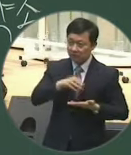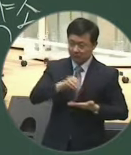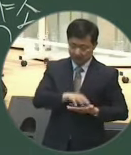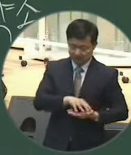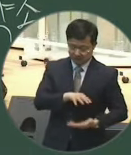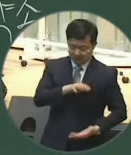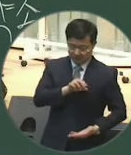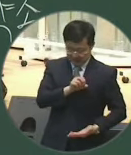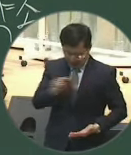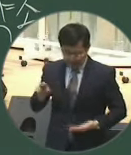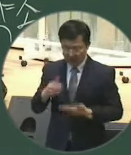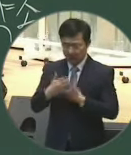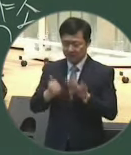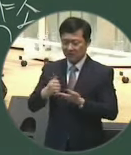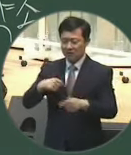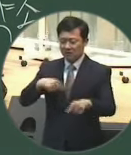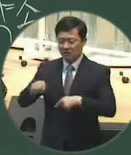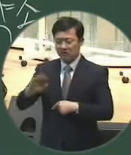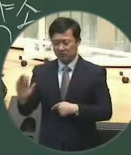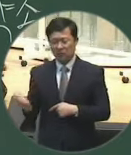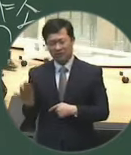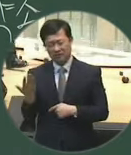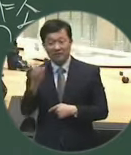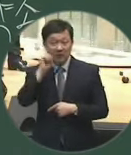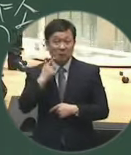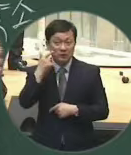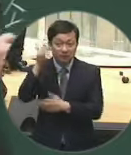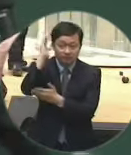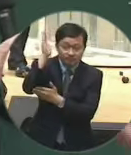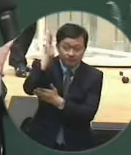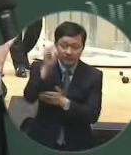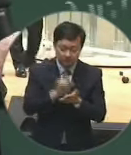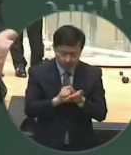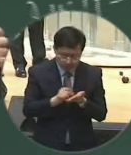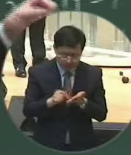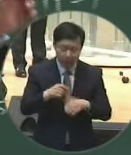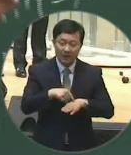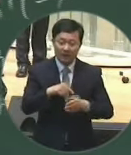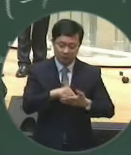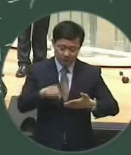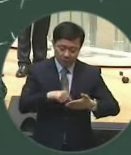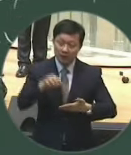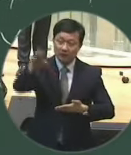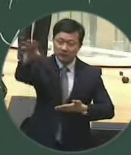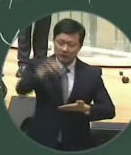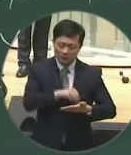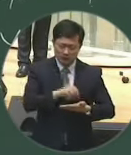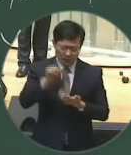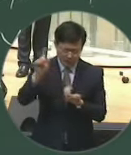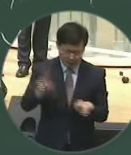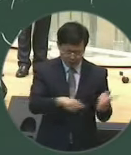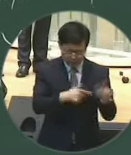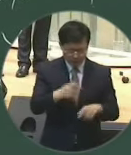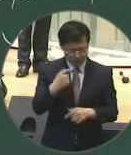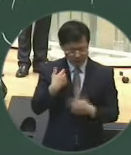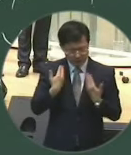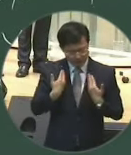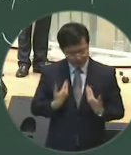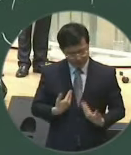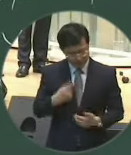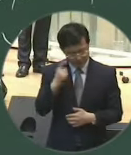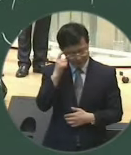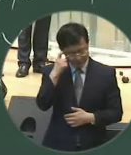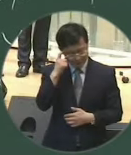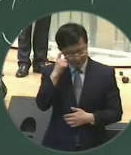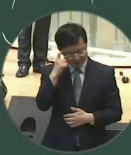then can the works arise. 내일 목사님 설교를 듣고 나거든요. 여러분이 하루 종일 생각해 보세요. So your